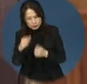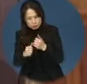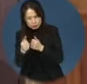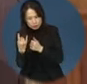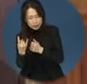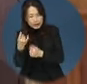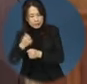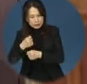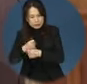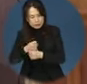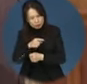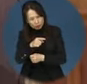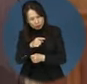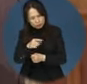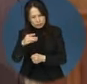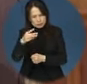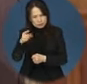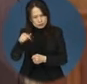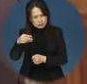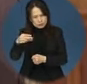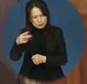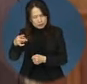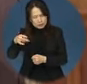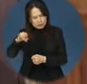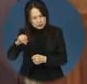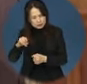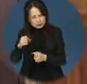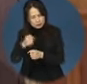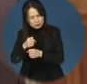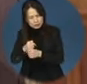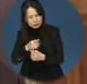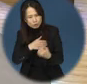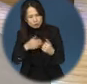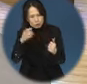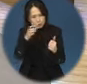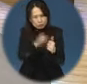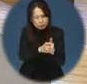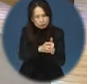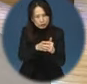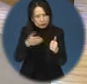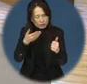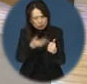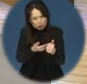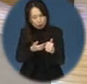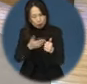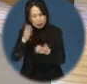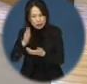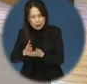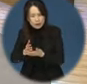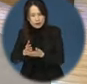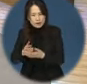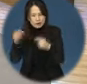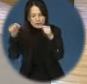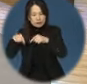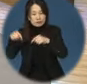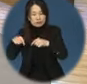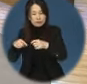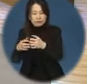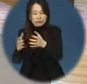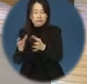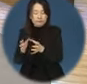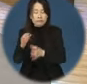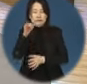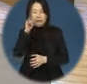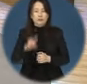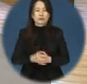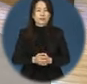것들을 같이 거래에서 실시할 수 있게 되어 있습니다 그것은 꼭 인구 기준 만은 아닐 수도 있다 그렇습니다 인구가